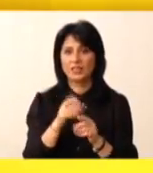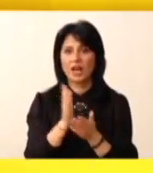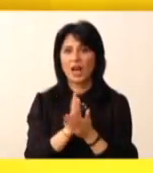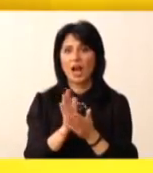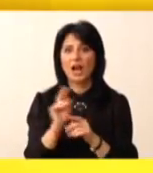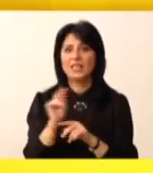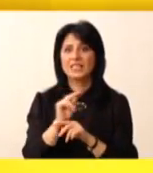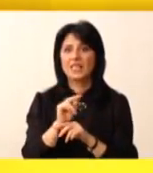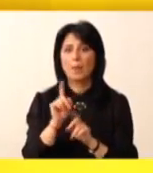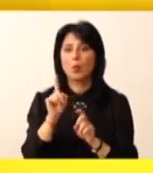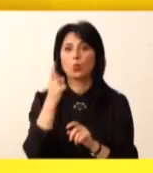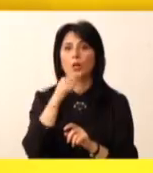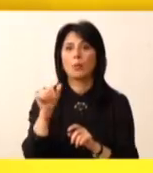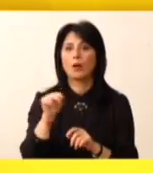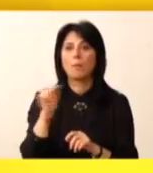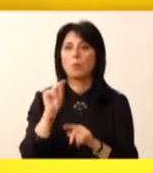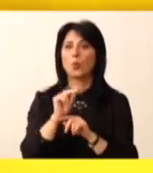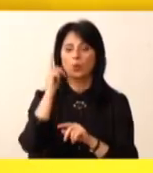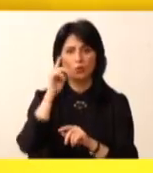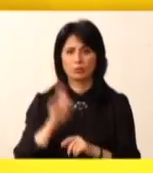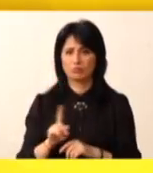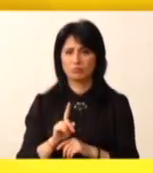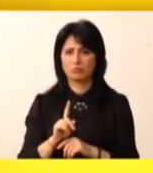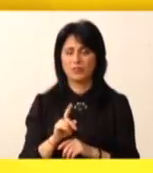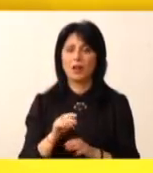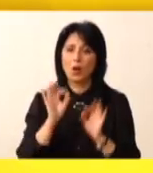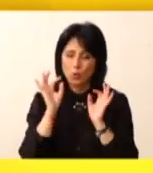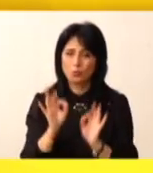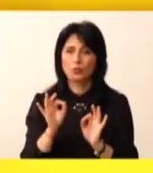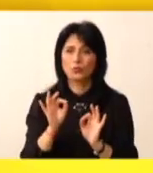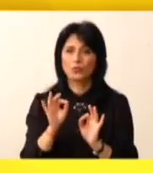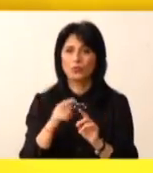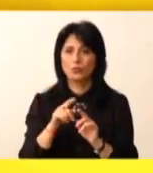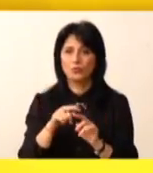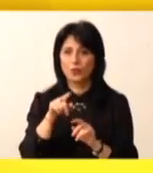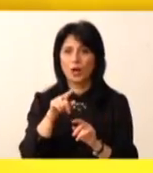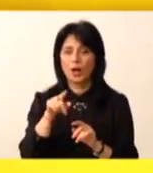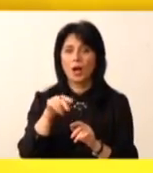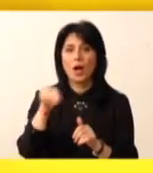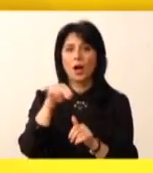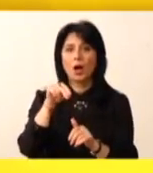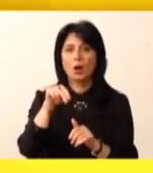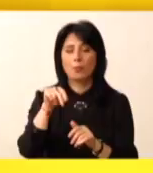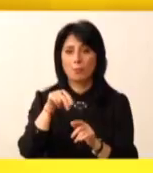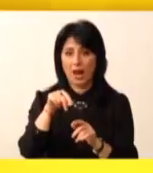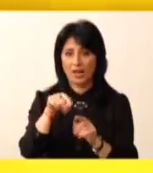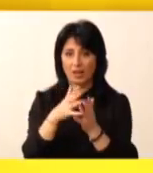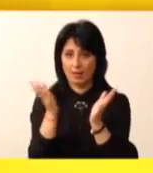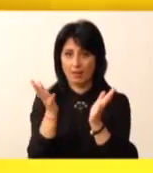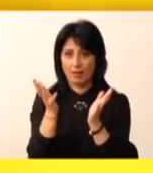არის სამკურნალო დატვირთვის მქონე მარილი, იმიტომ რომ როგორც წესი იოდი აორთქლებას იწყებს ხოლმე და